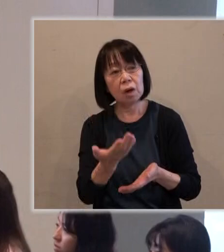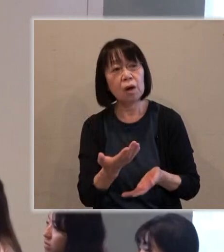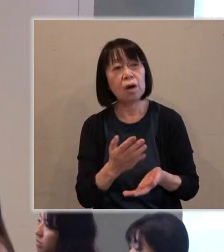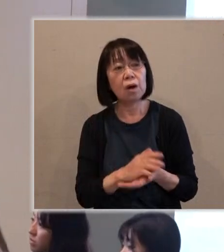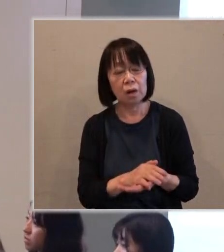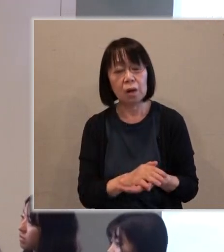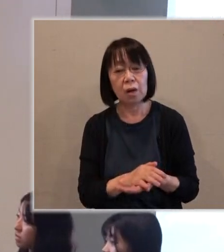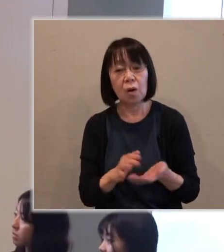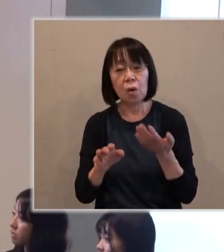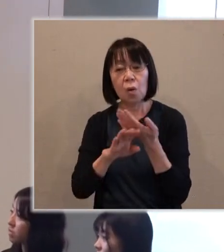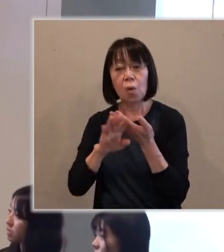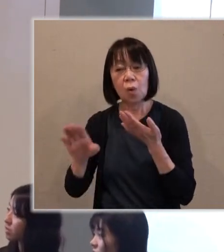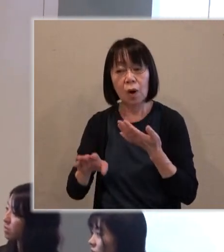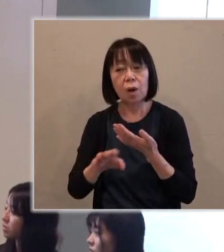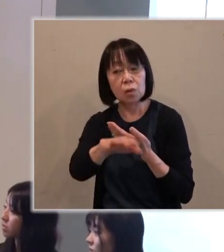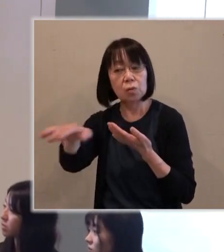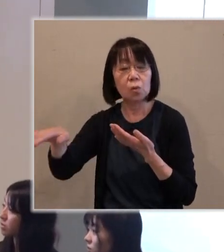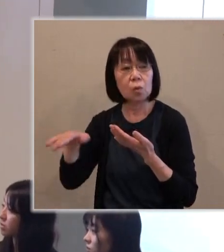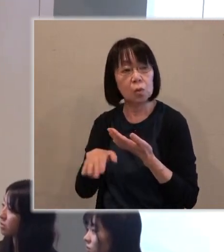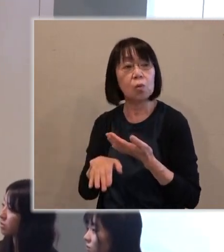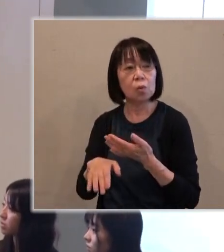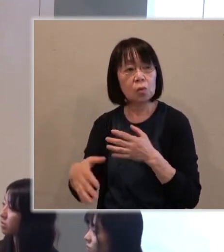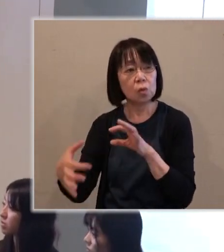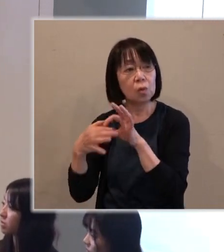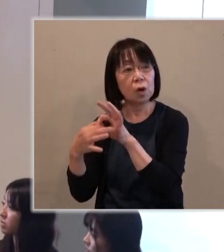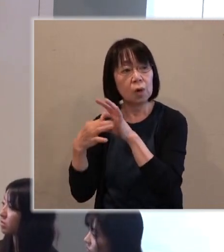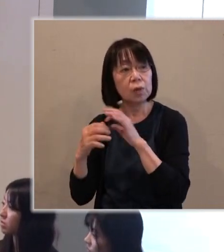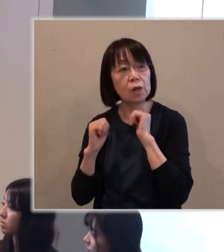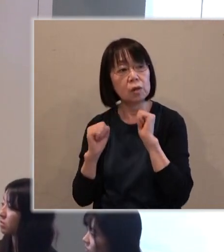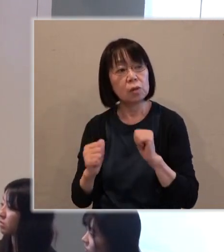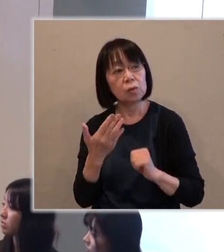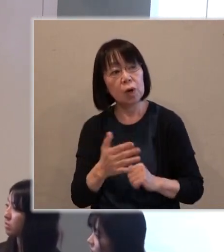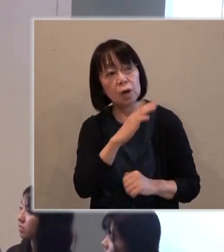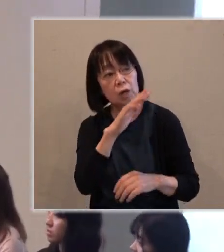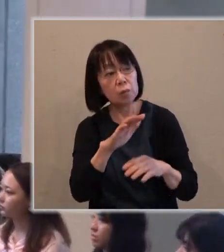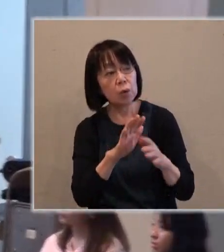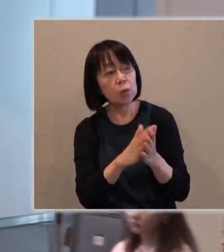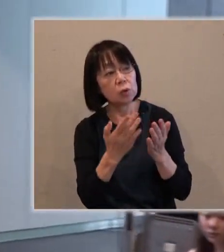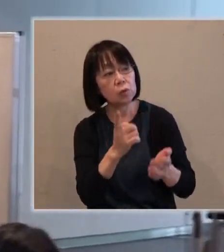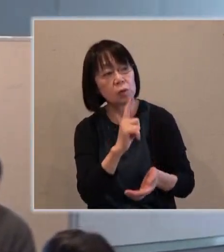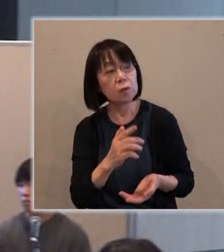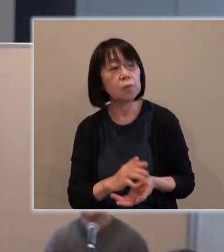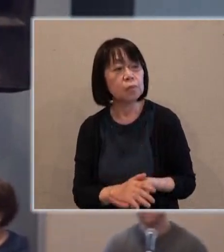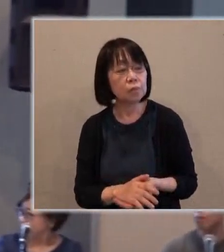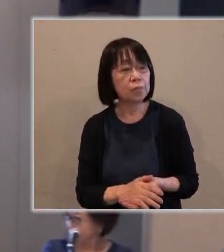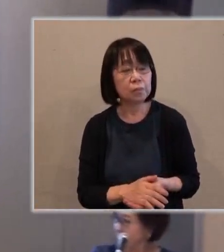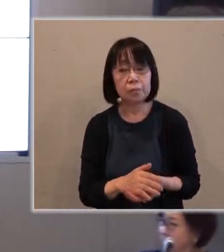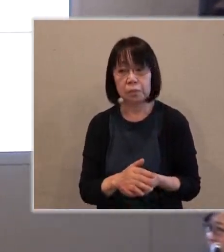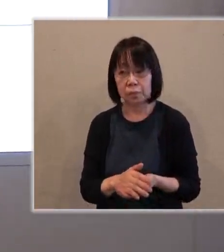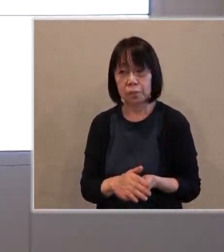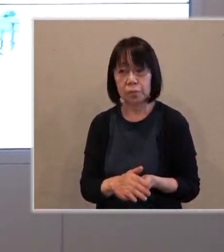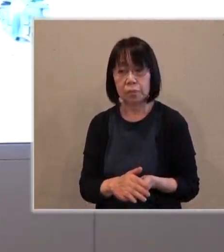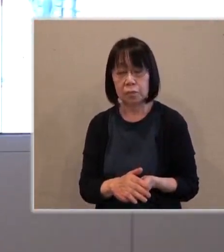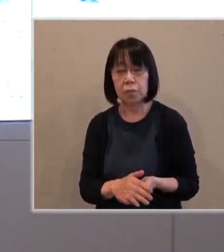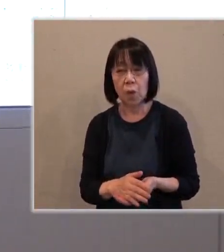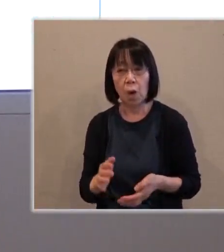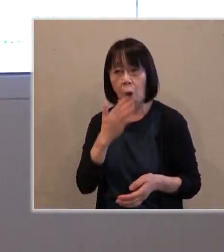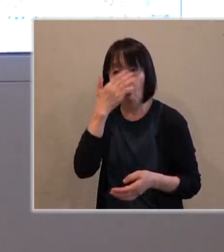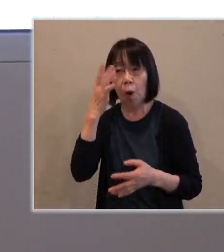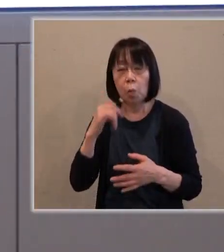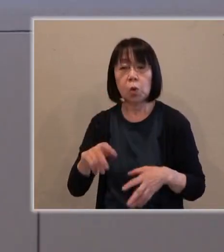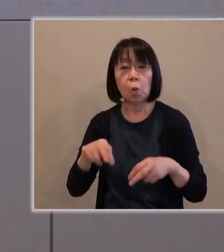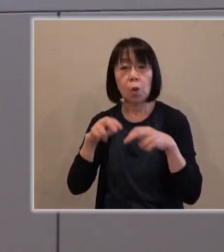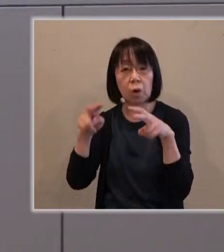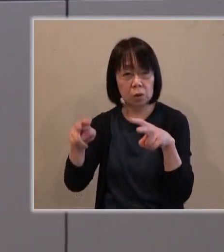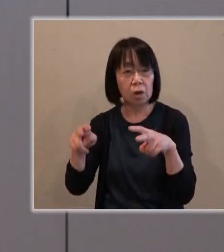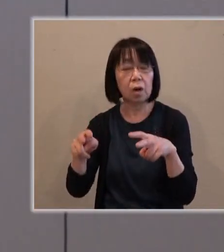世代でやってるようなケースだったのかでいくと、まず山本さんどうですか。 若者がそのボランティアっていうところだったんですけど、そのオリン